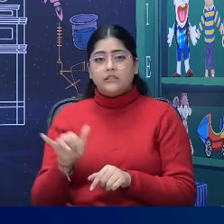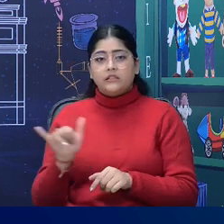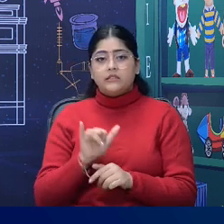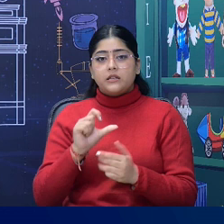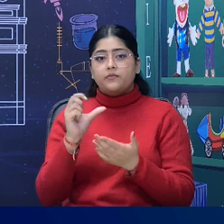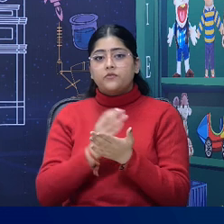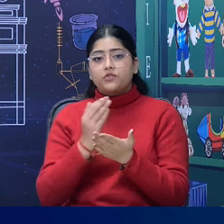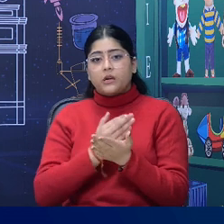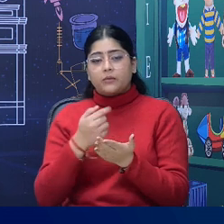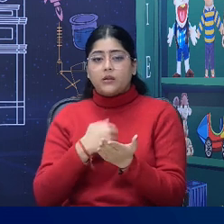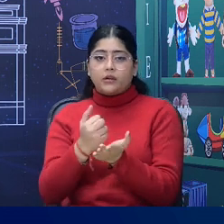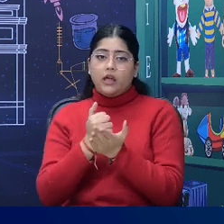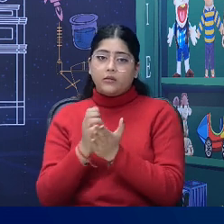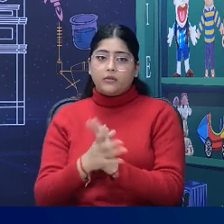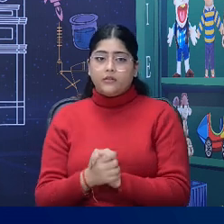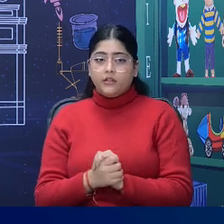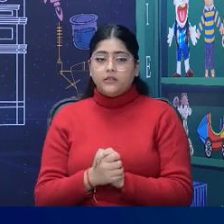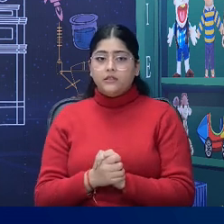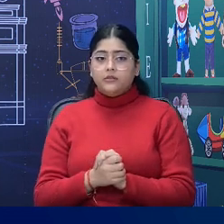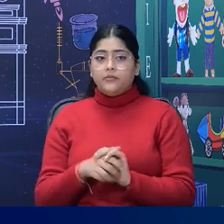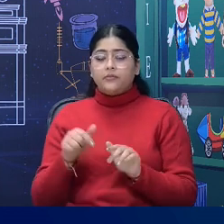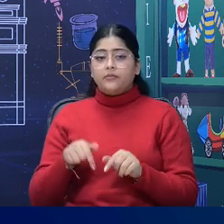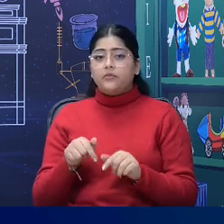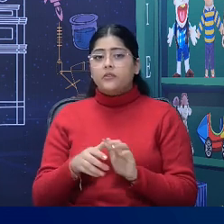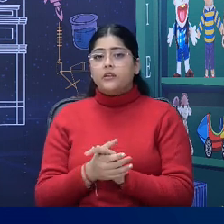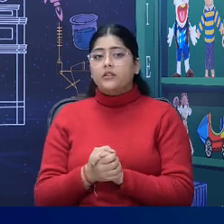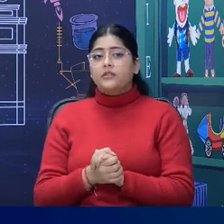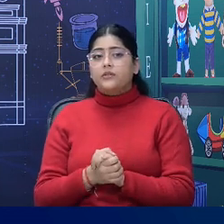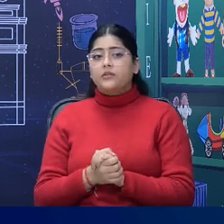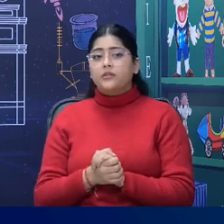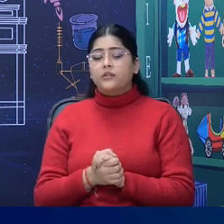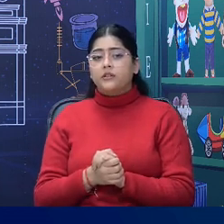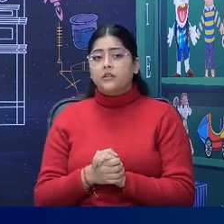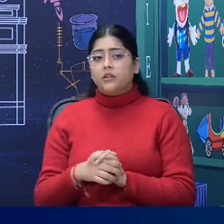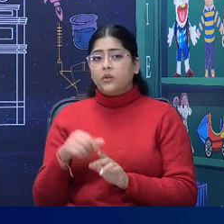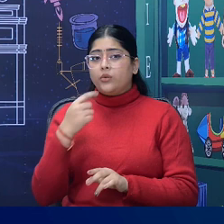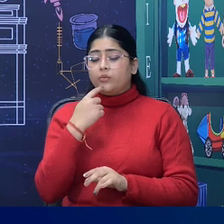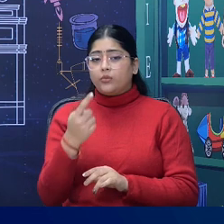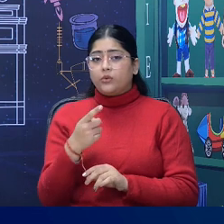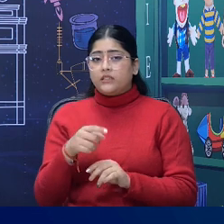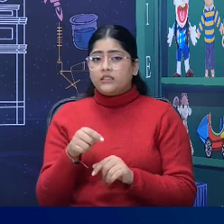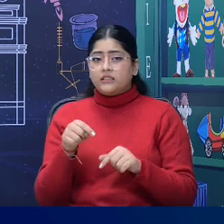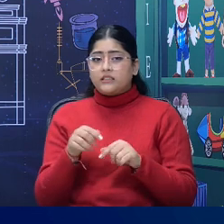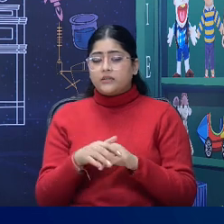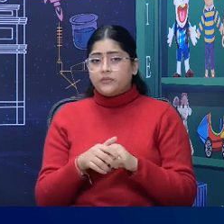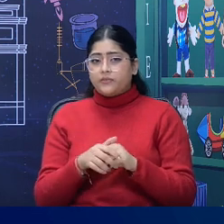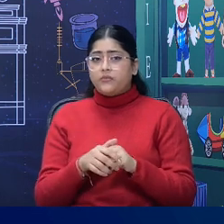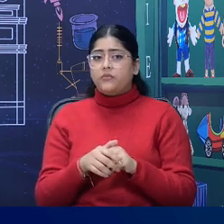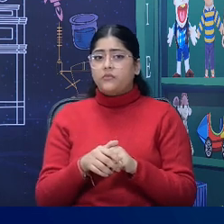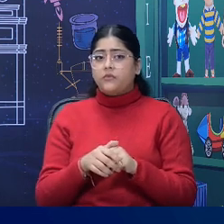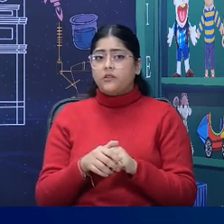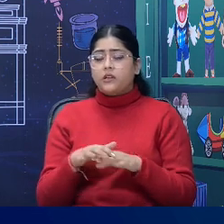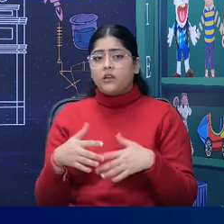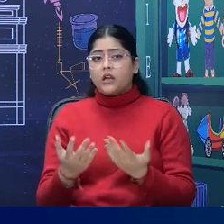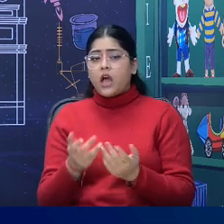व्यं की कि भाषा प्रयोग में प्रसाई को असाधारण कुशलता प्राप्त है वे प्राय बोलचाल के के शब्दों का प्रयोग सतर्कता से करते हैं